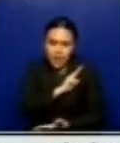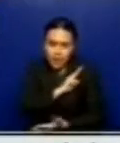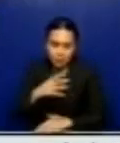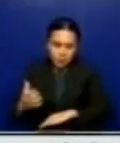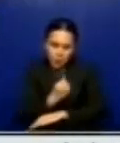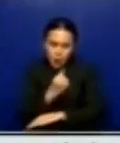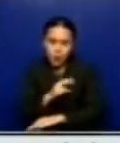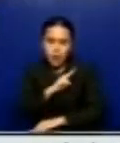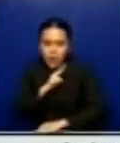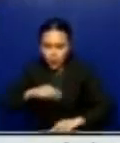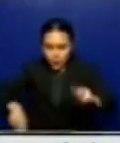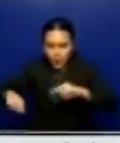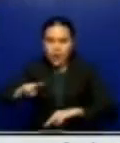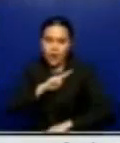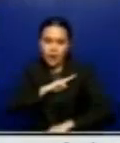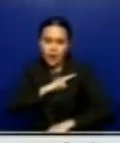แล้ว